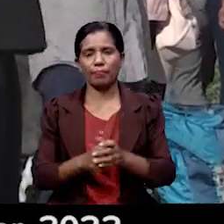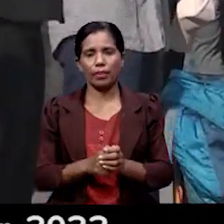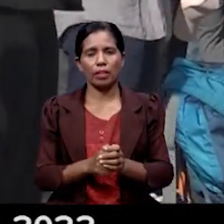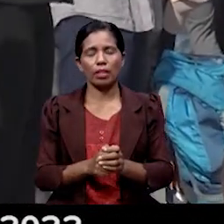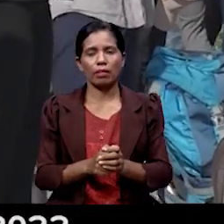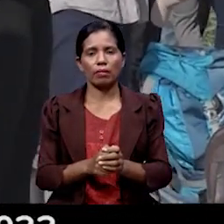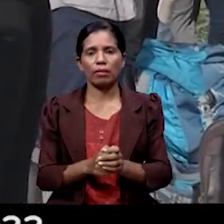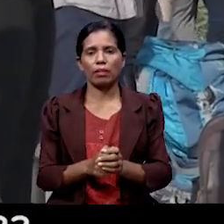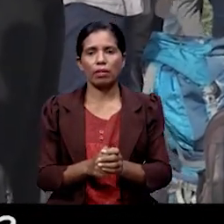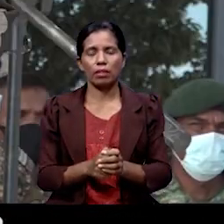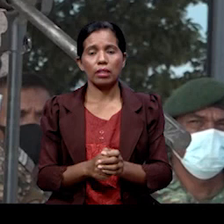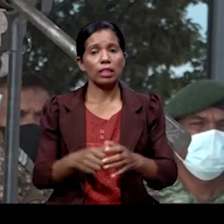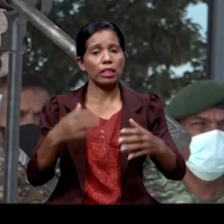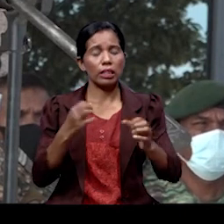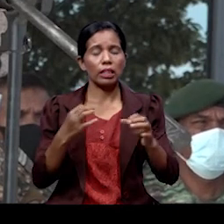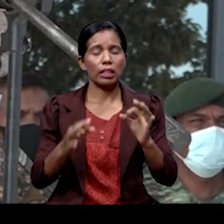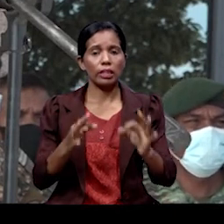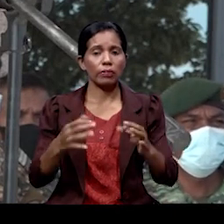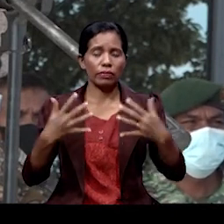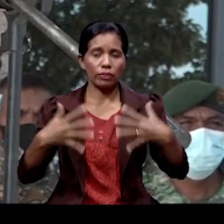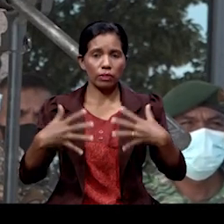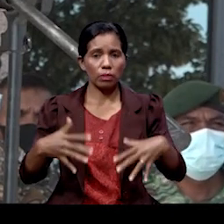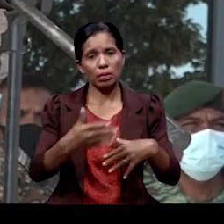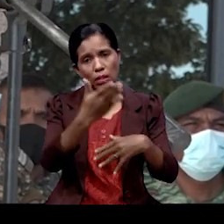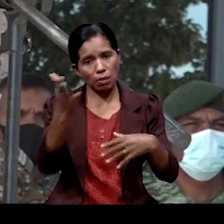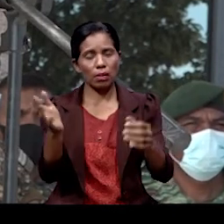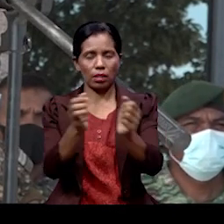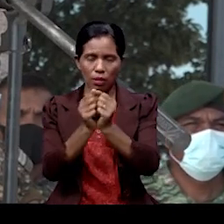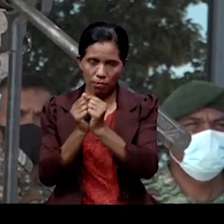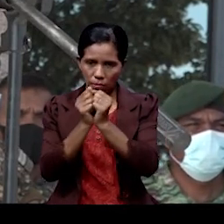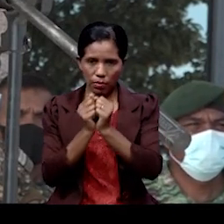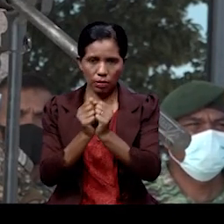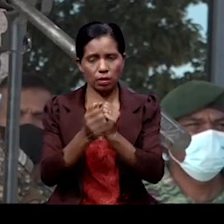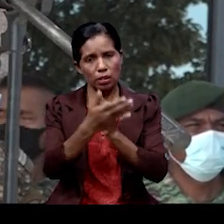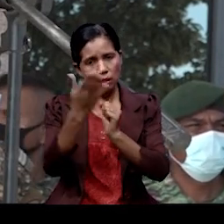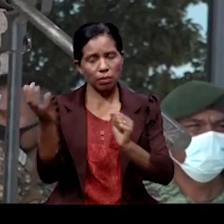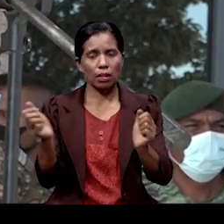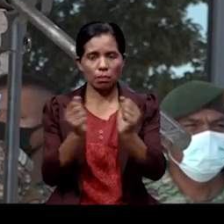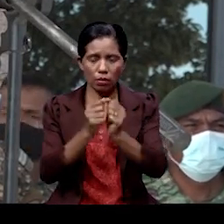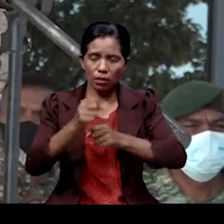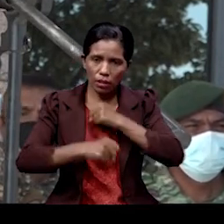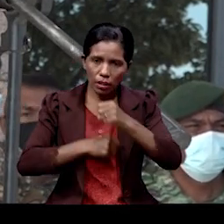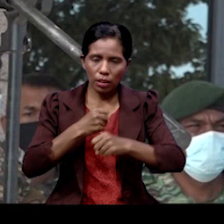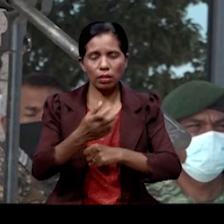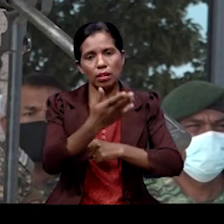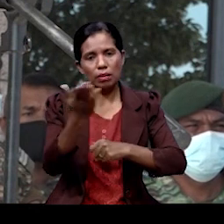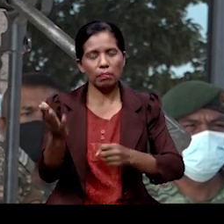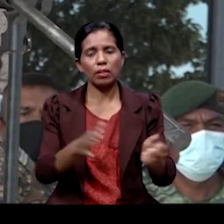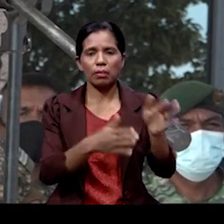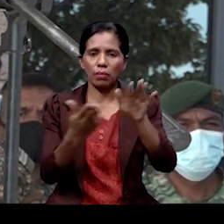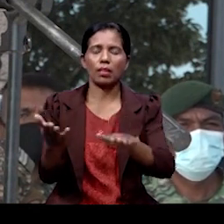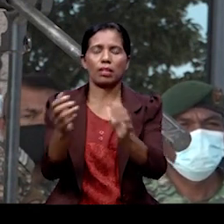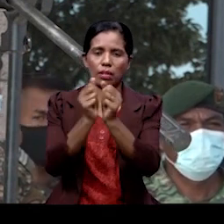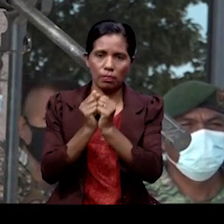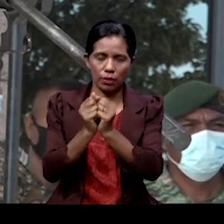Funuruma, imi maksi hamutu. Imi maksi terus hamutu. Imak sei mate amutu. Ide